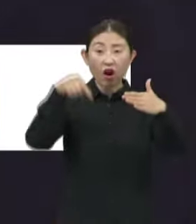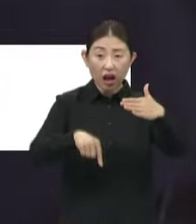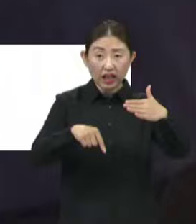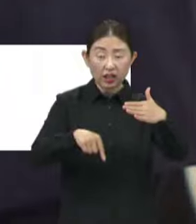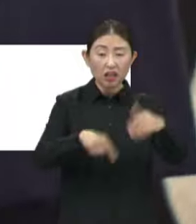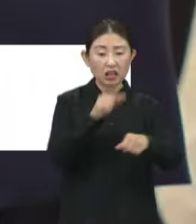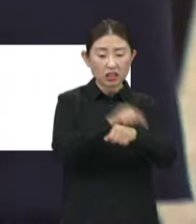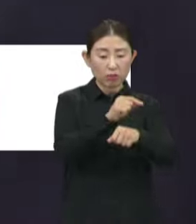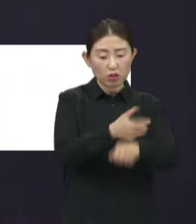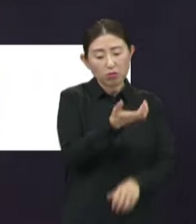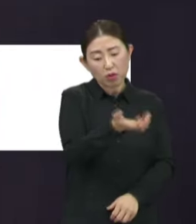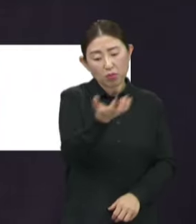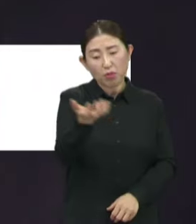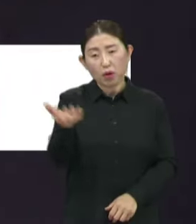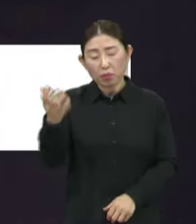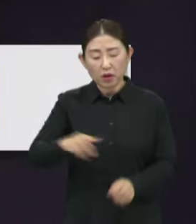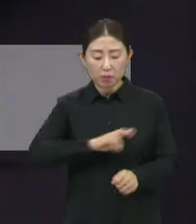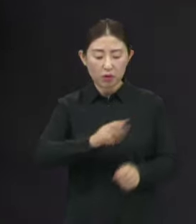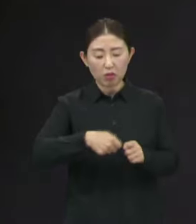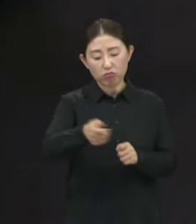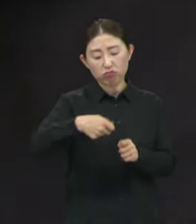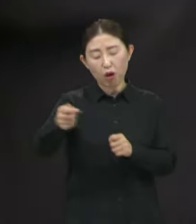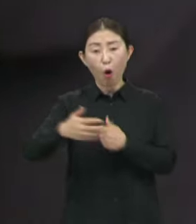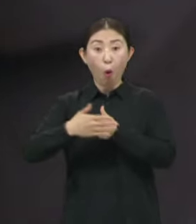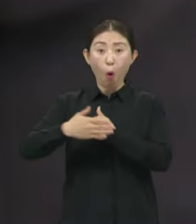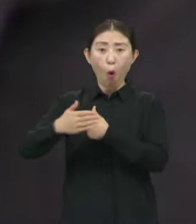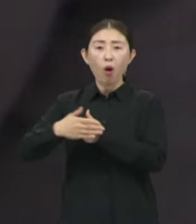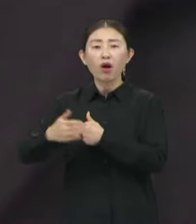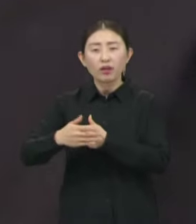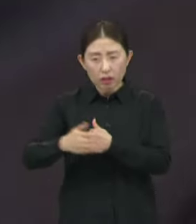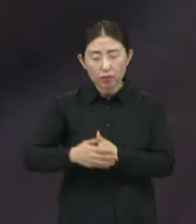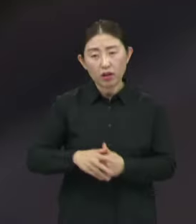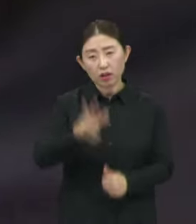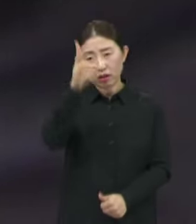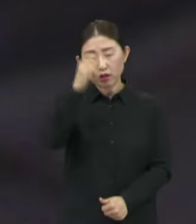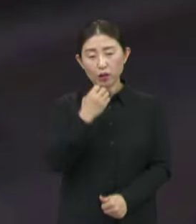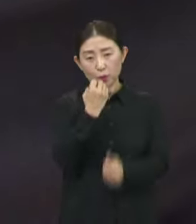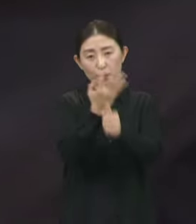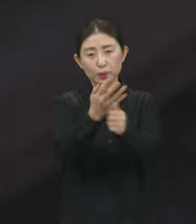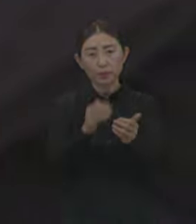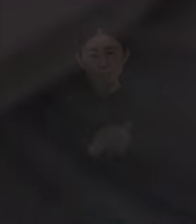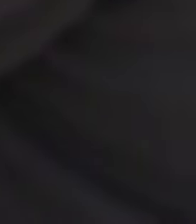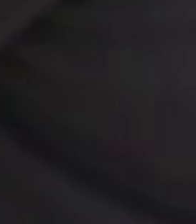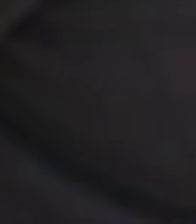20여 개 사무실을 돌며 명함을 돌리고 지지를 호소한 혐의로 경찰에 고발했습니다.